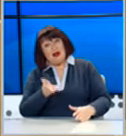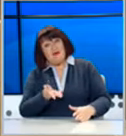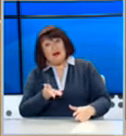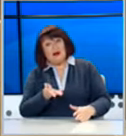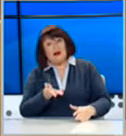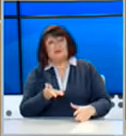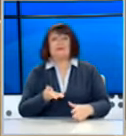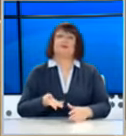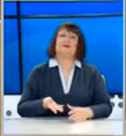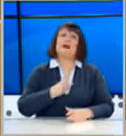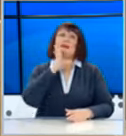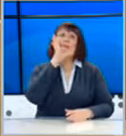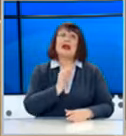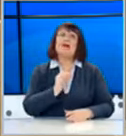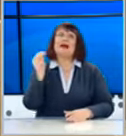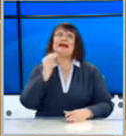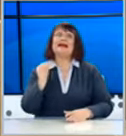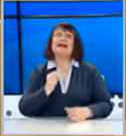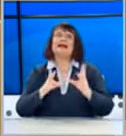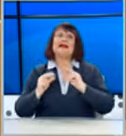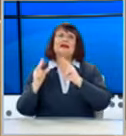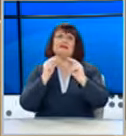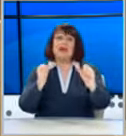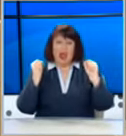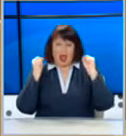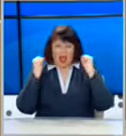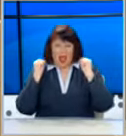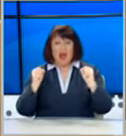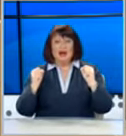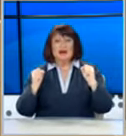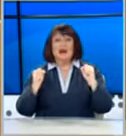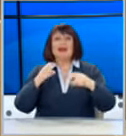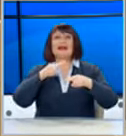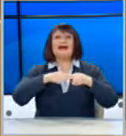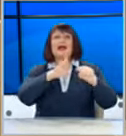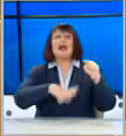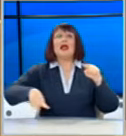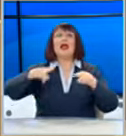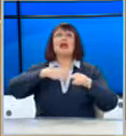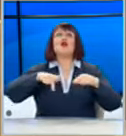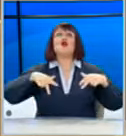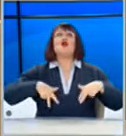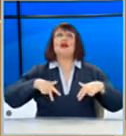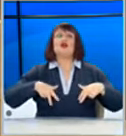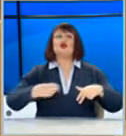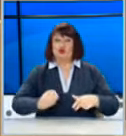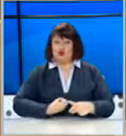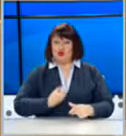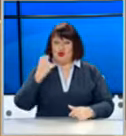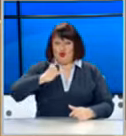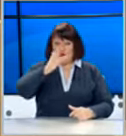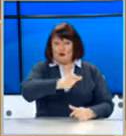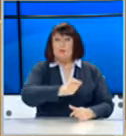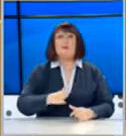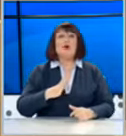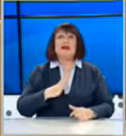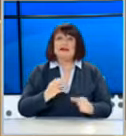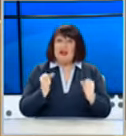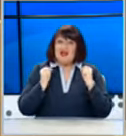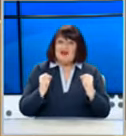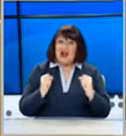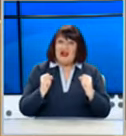πραγματική συζήτηση. Η ανθεκτικότητα του ελληνικού κράτους. Νιώθουν ασφάλεια οι πολίτες?